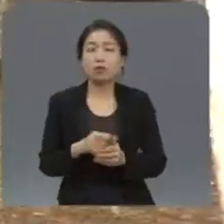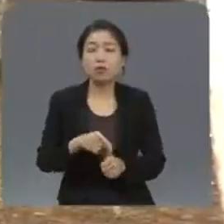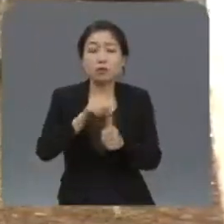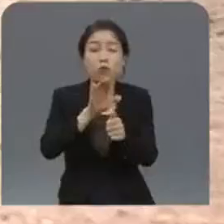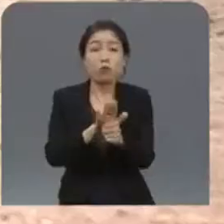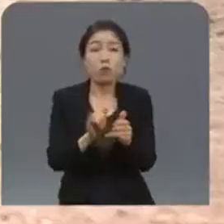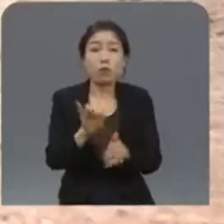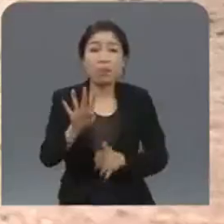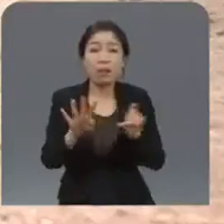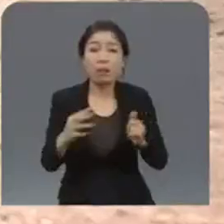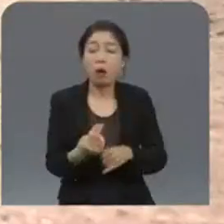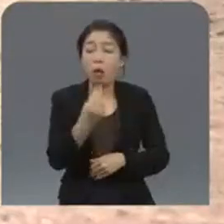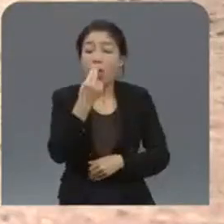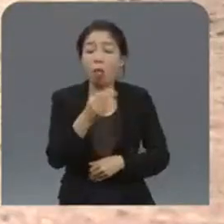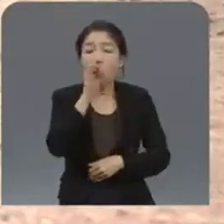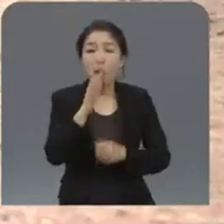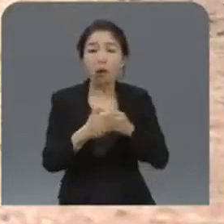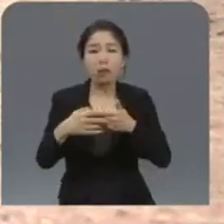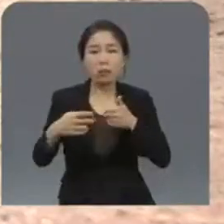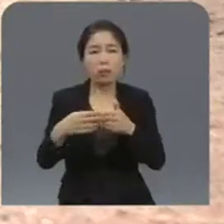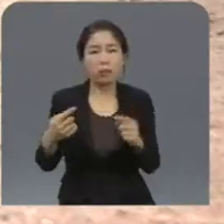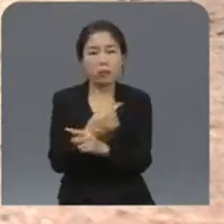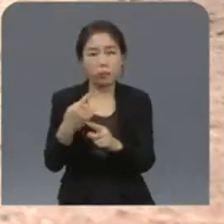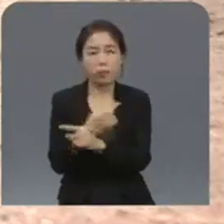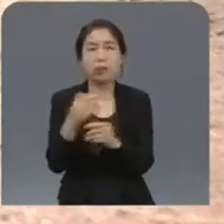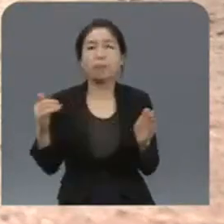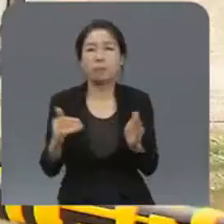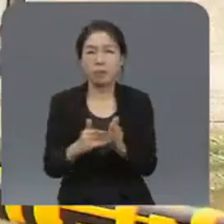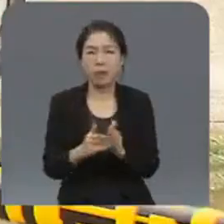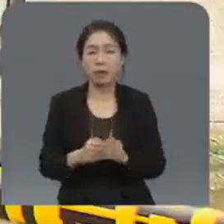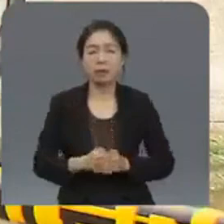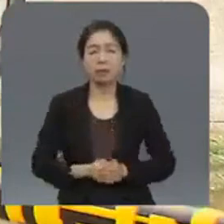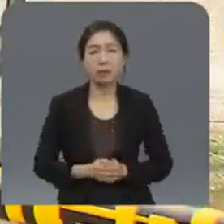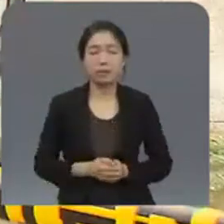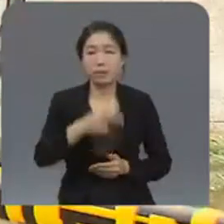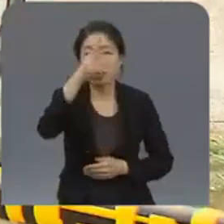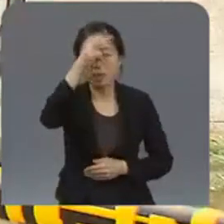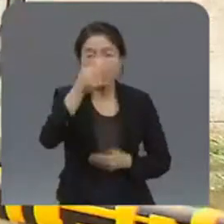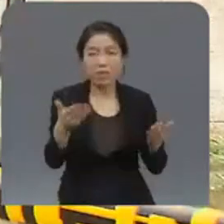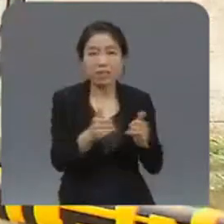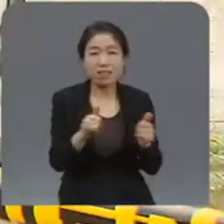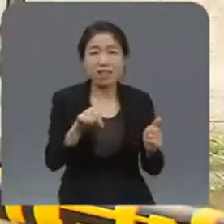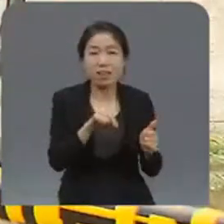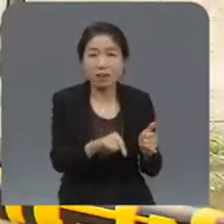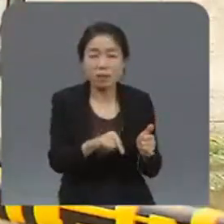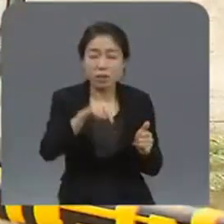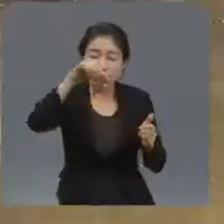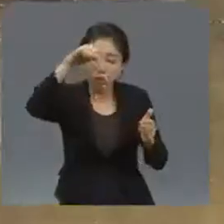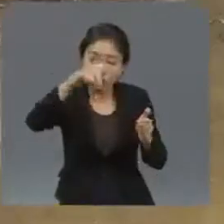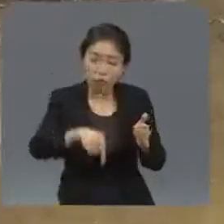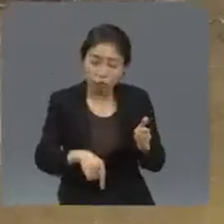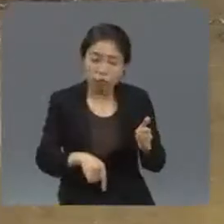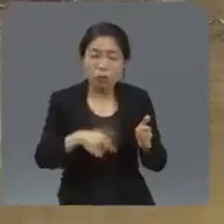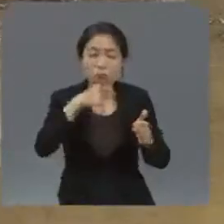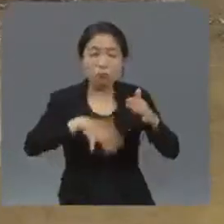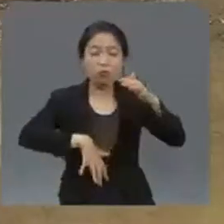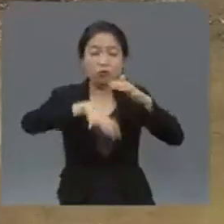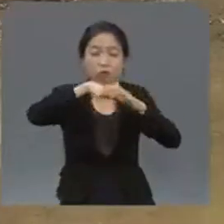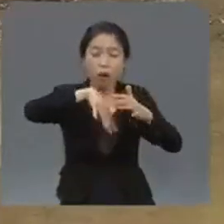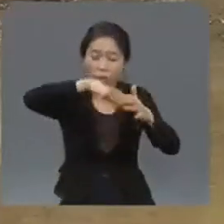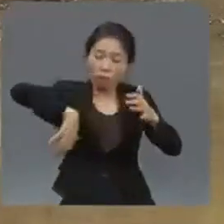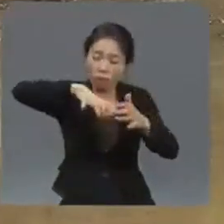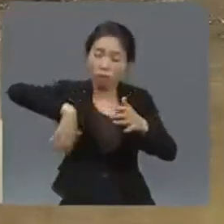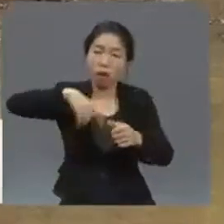4명도 호흡곤란 증세로 병원에서 치료를 받았습니다. 경찰은 작업자들이 지하 탱크에 들어찬 물을 빼내기